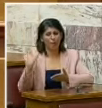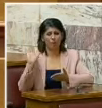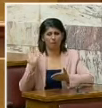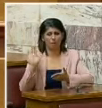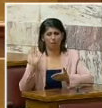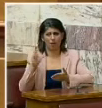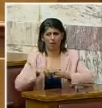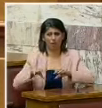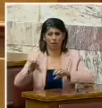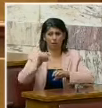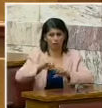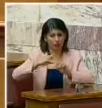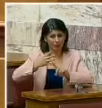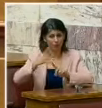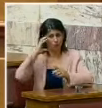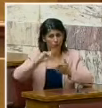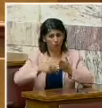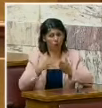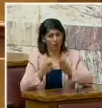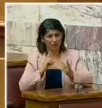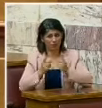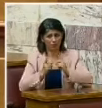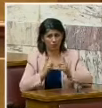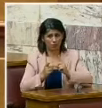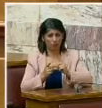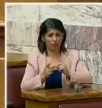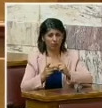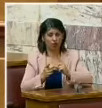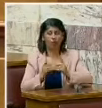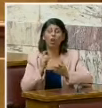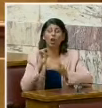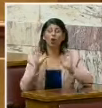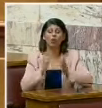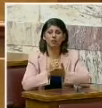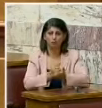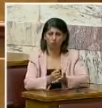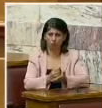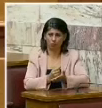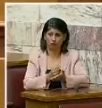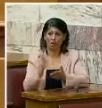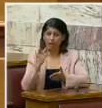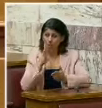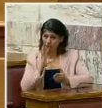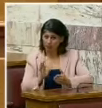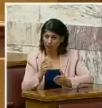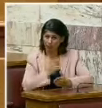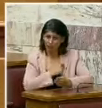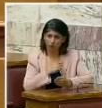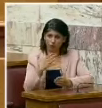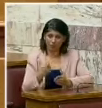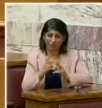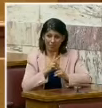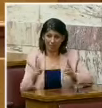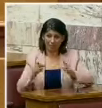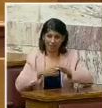ουσία το τέταρτο μνημόνιο το οποίο έχετε συμφωνήσει και μάλιστα χωρίς χρηματοδότηση. Εάν πραγματικά πιστεύετε σήμερα ότι υπάρχει καθαρή έξοδος,